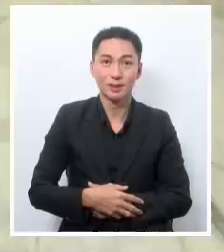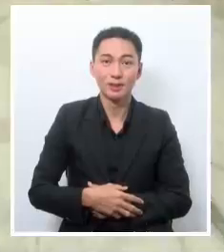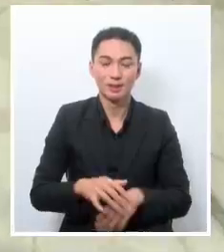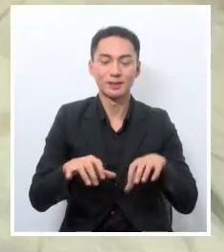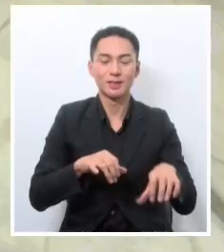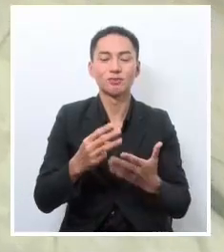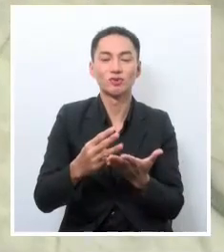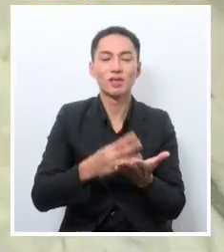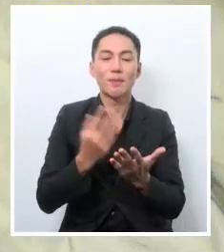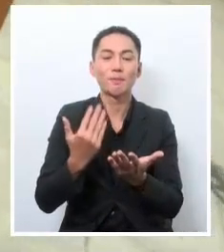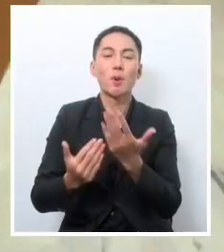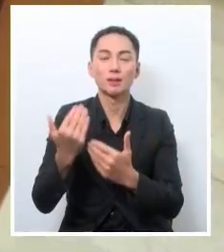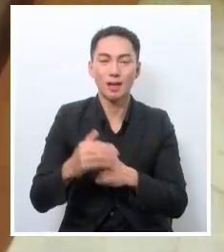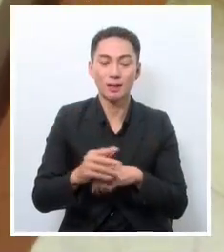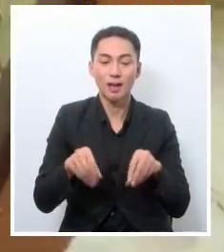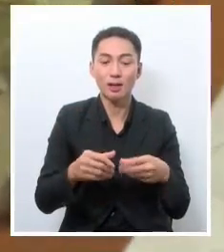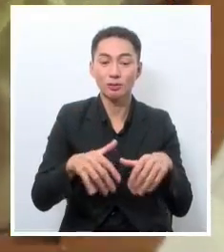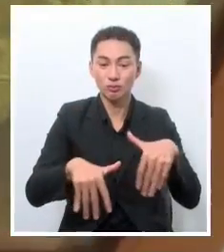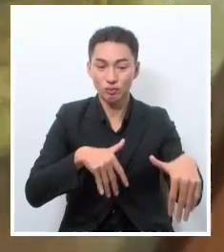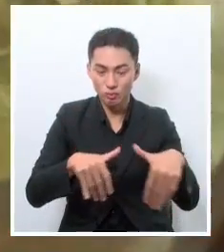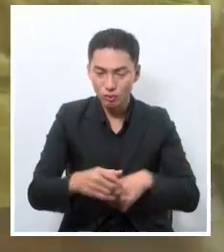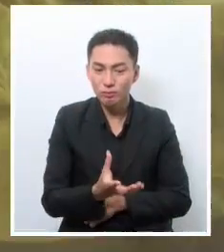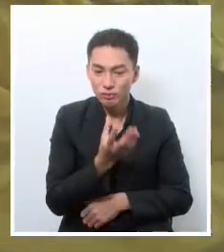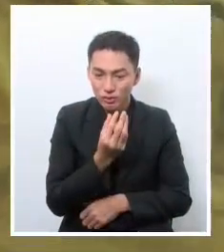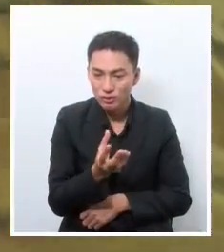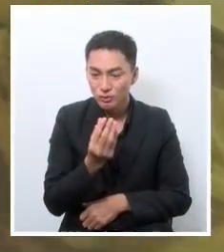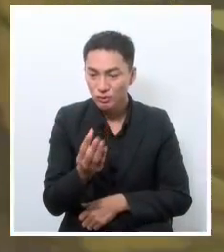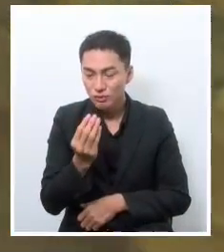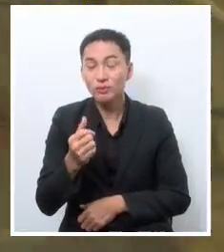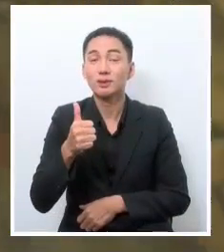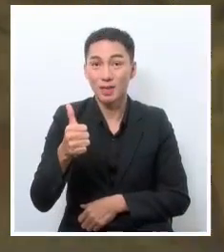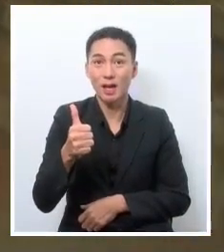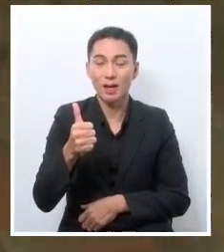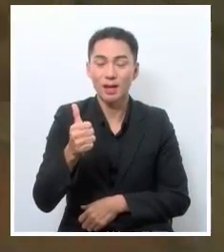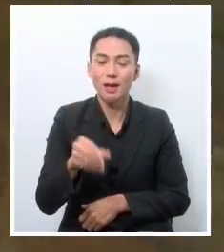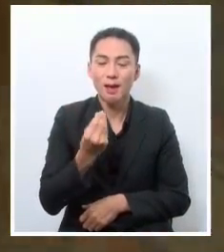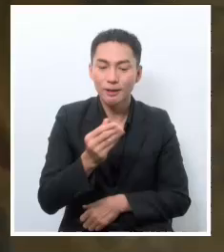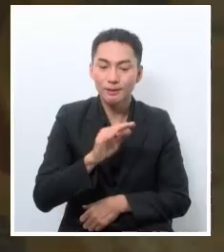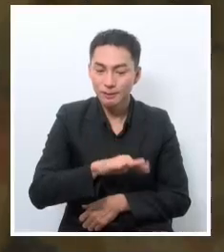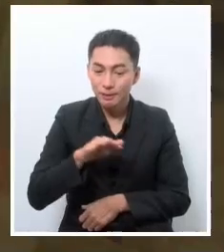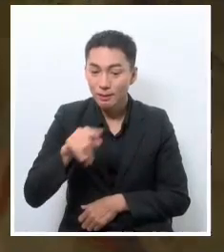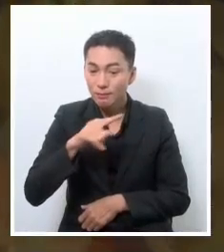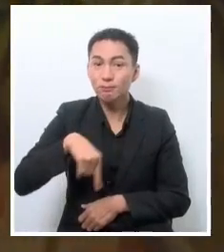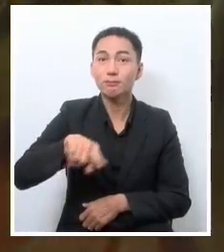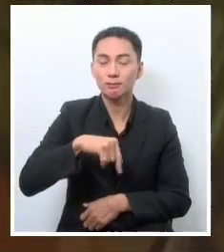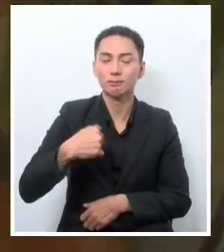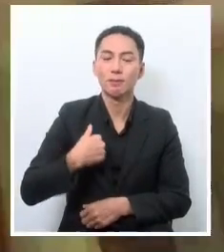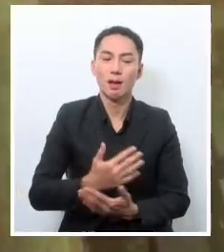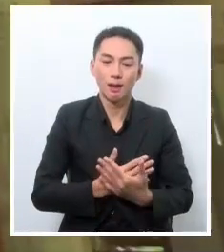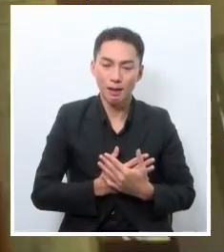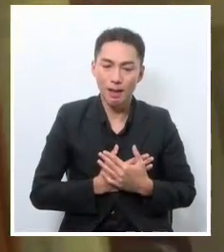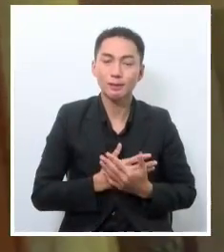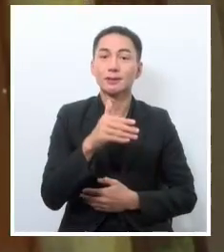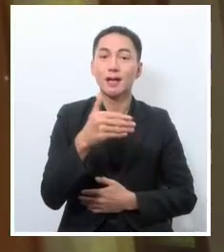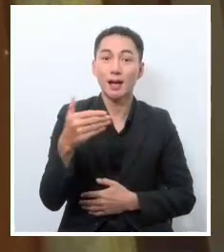กับการใช้อ่าชุมชนเป็นฐานในการจัดการเรียนรู้เพื่อส่งเสริมให้ผู้เรียนเนี่ยมีความรักชาตินะ